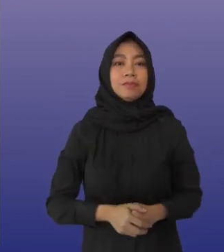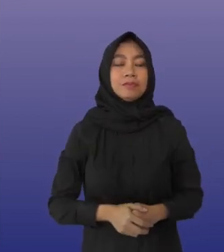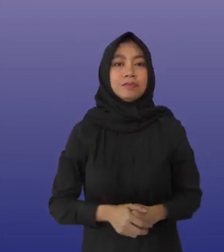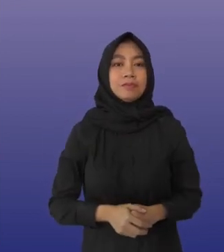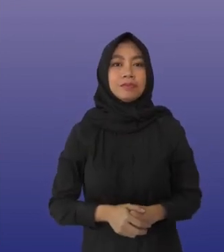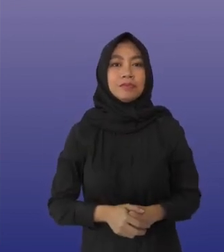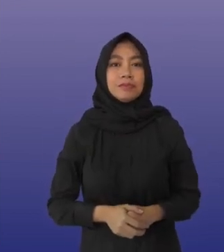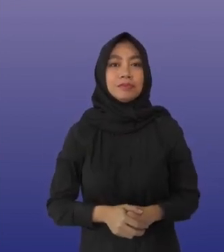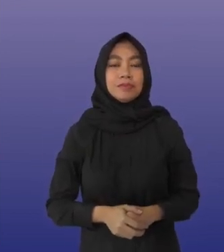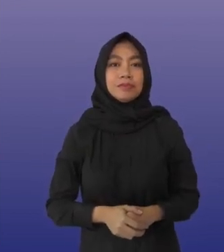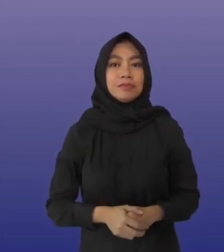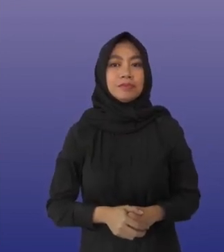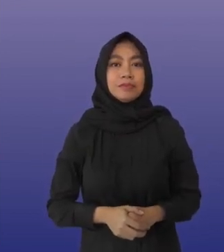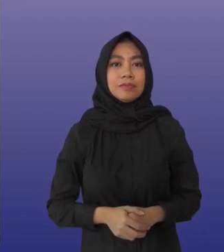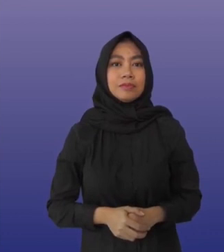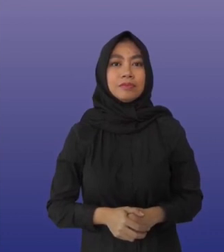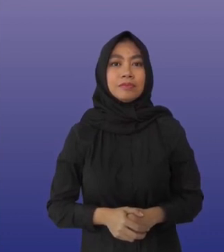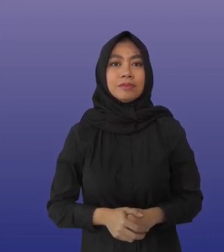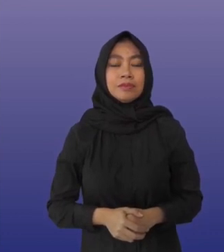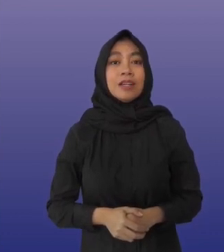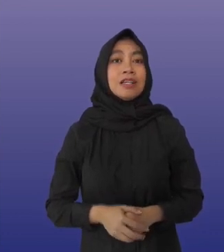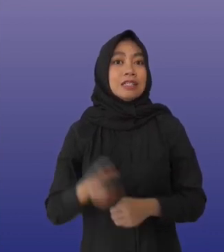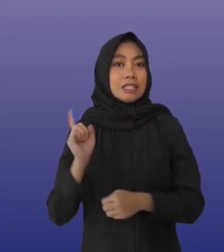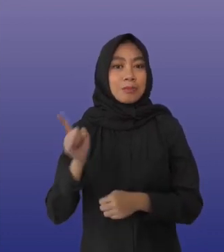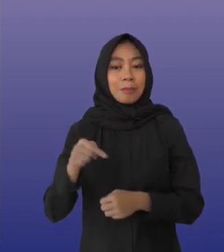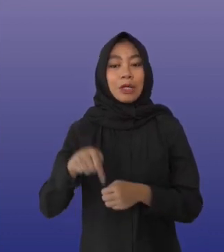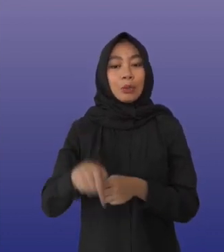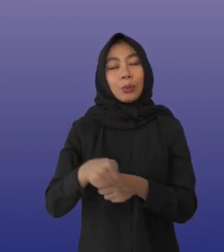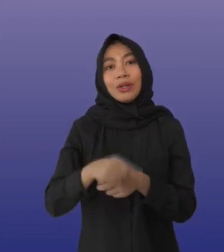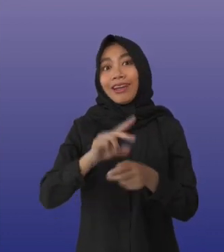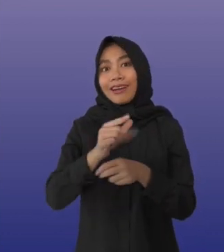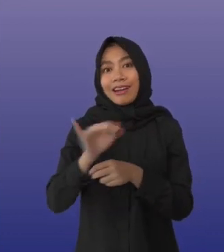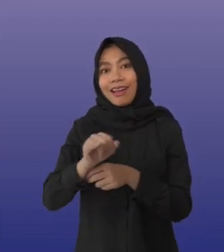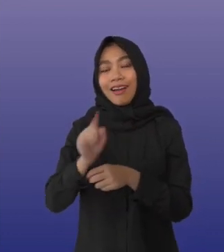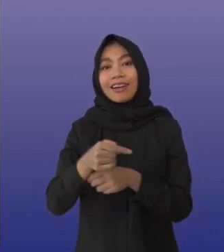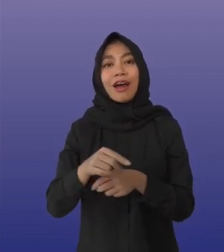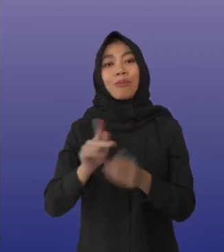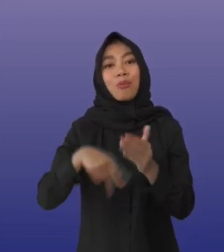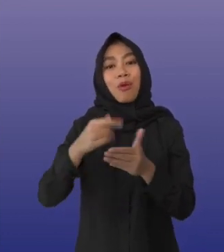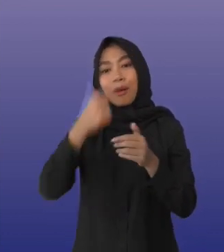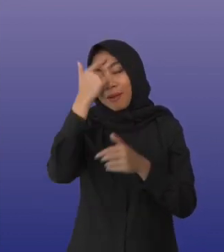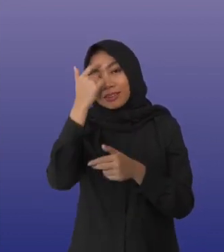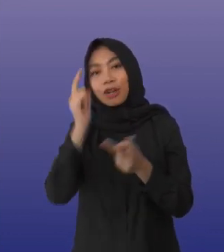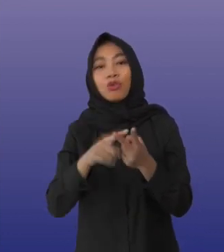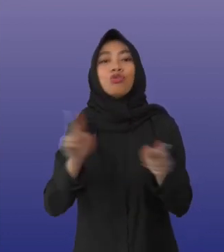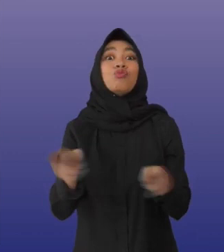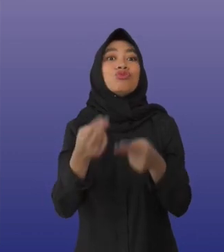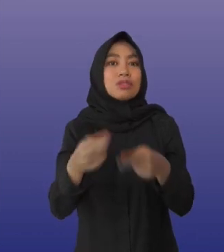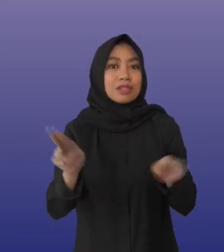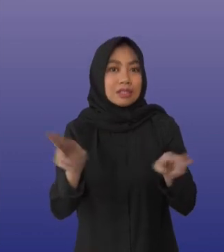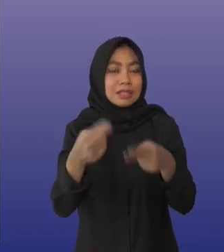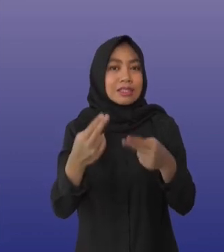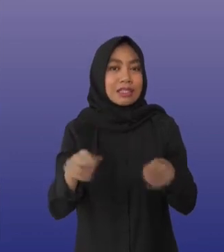menampilkan jedah-jedah penting, menampilkan 1-2 lagu yang disajikan adalah musik-musik yang selaras